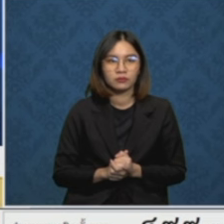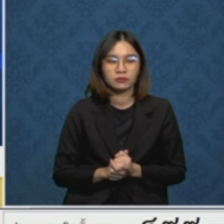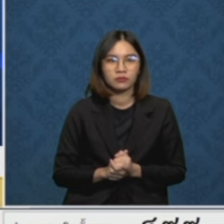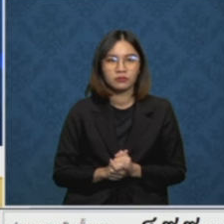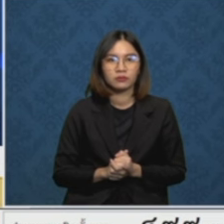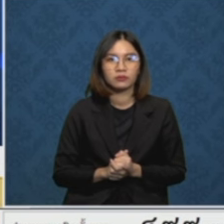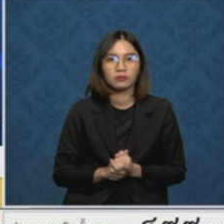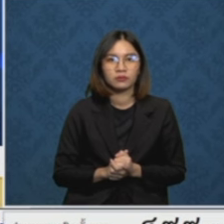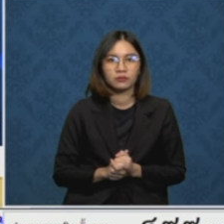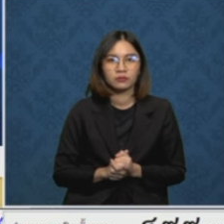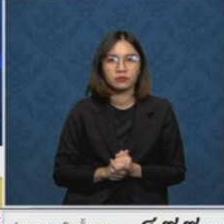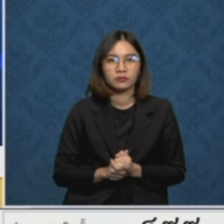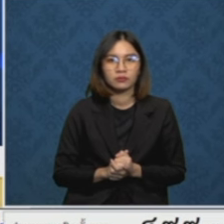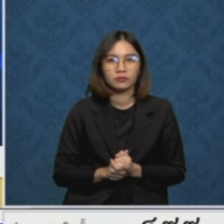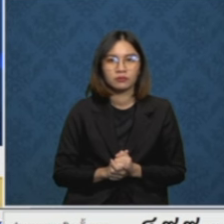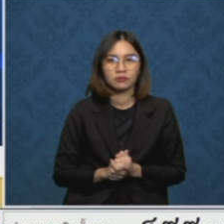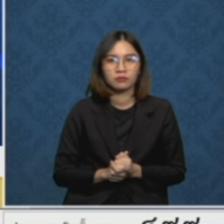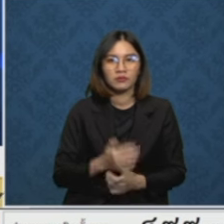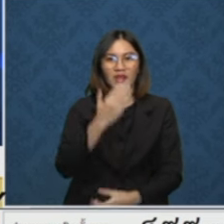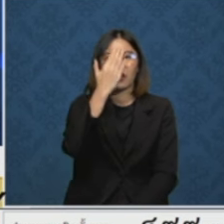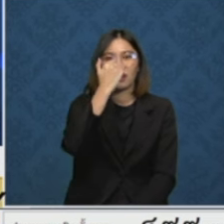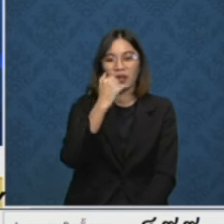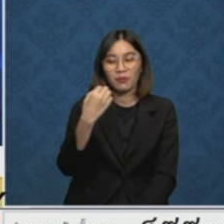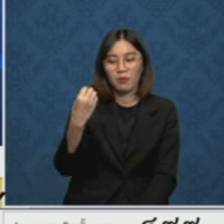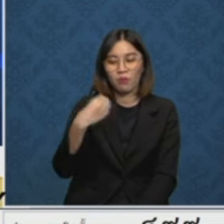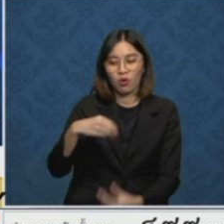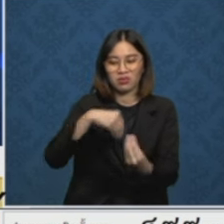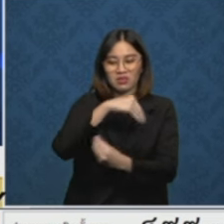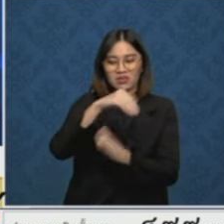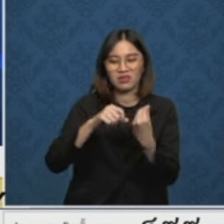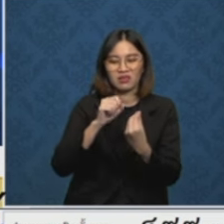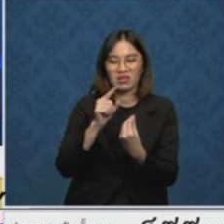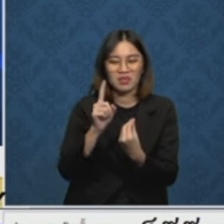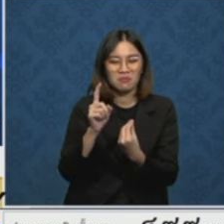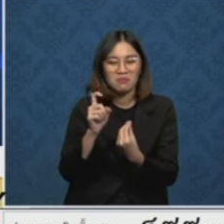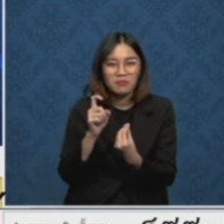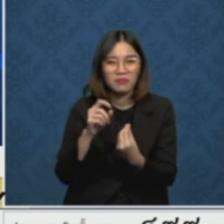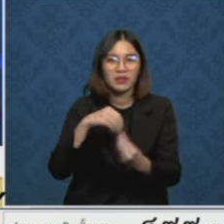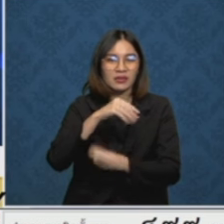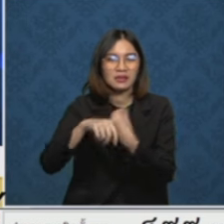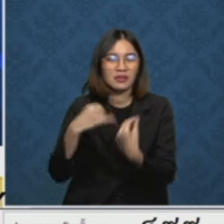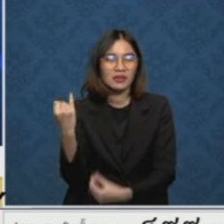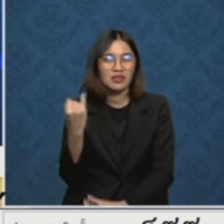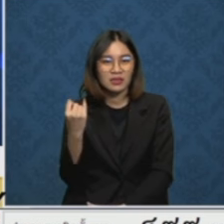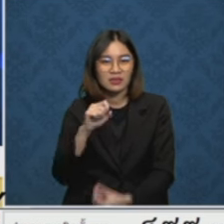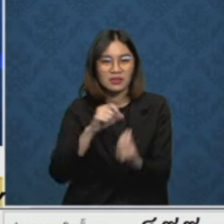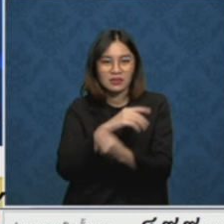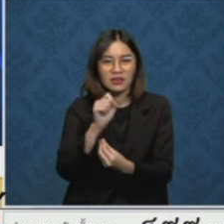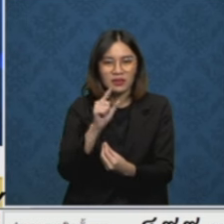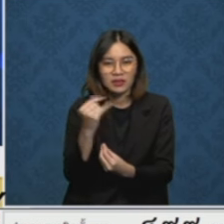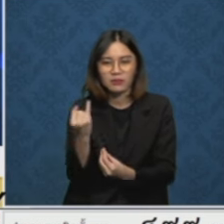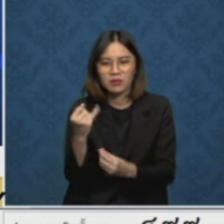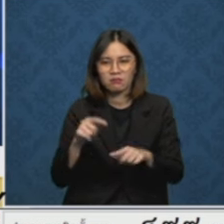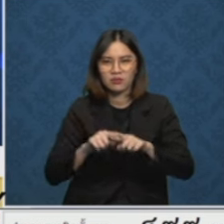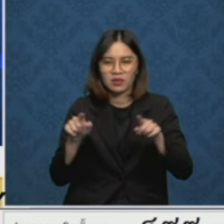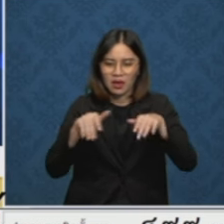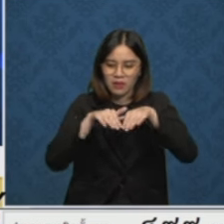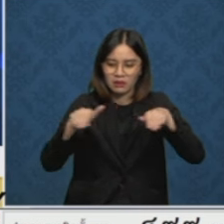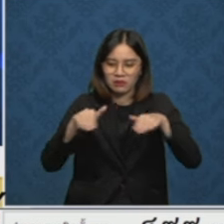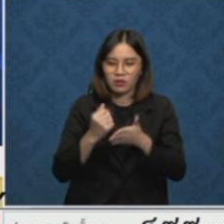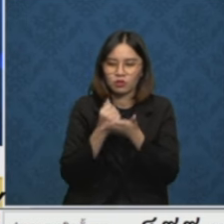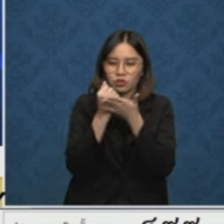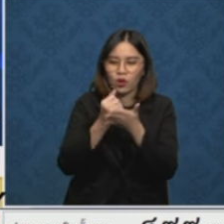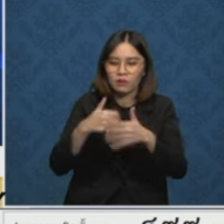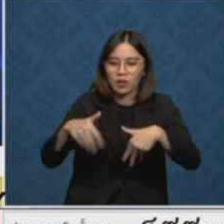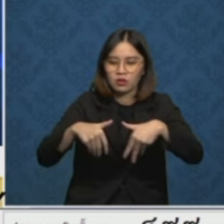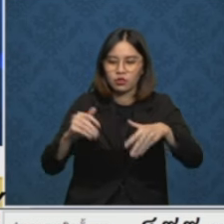ก็ถึงว่าทำไมท่านบอกว่าเศรษฐกิจแย่นะคะแต่ว่าไม่มีมาตรการอะไรออกมาช่วยเหลือประชาชนเลยนะคะพอเ